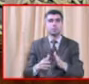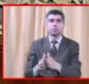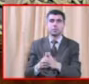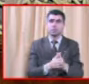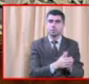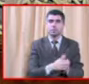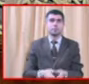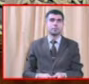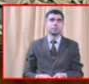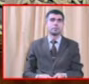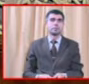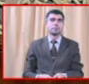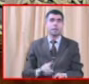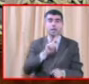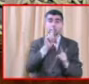تعقيب السيد النائب، تفضل.